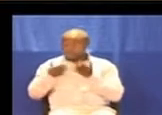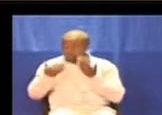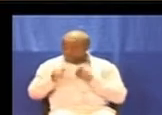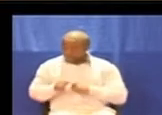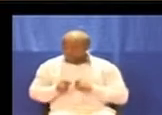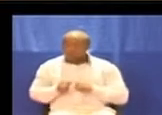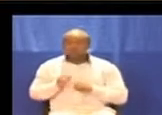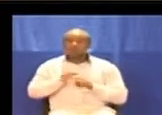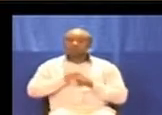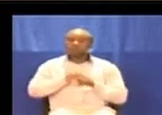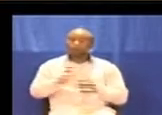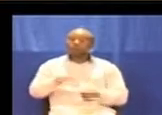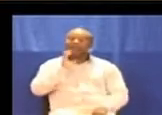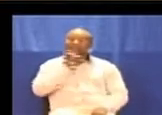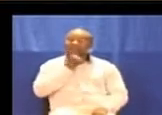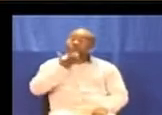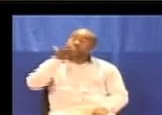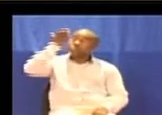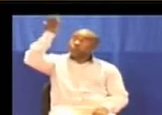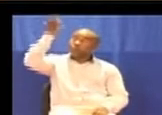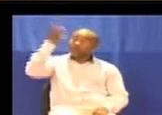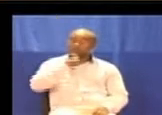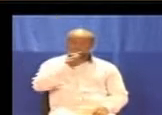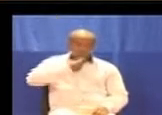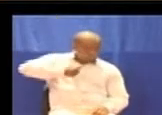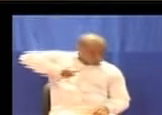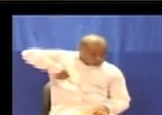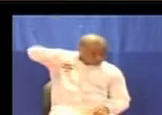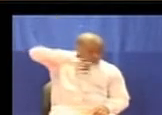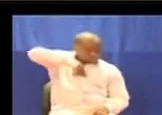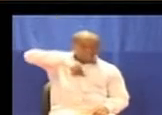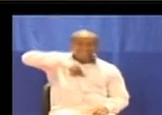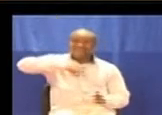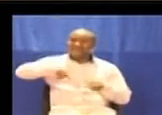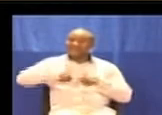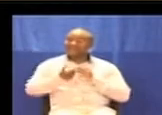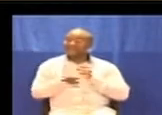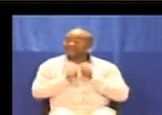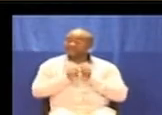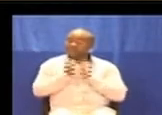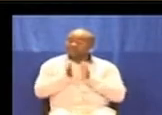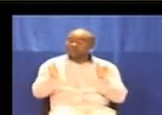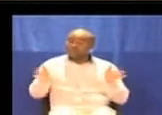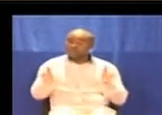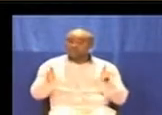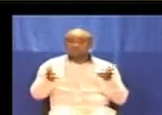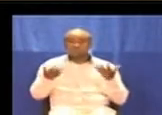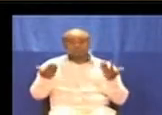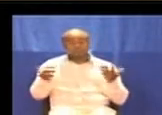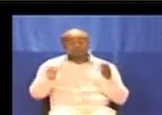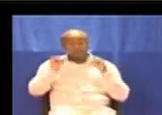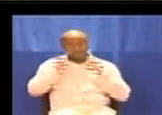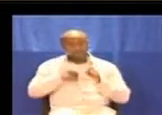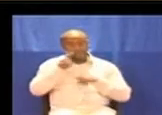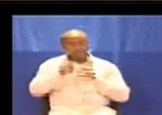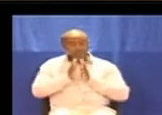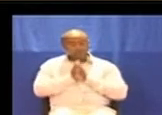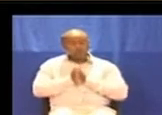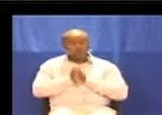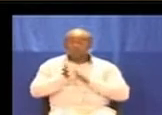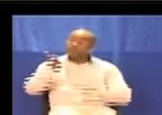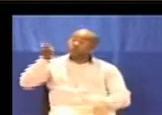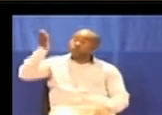tahadhari, Mwenyezi Mungu yuko pamoja nasi, lakini kubwa kuliko yote tuendelee kumuomba Mwenyezi